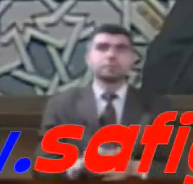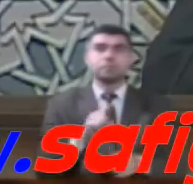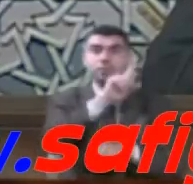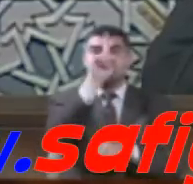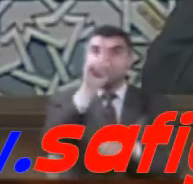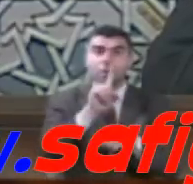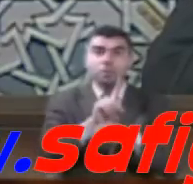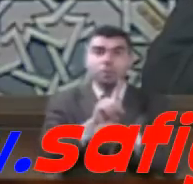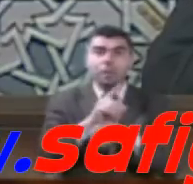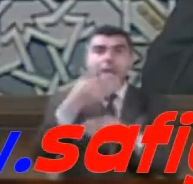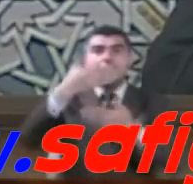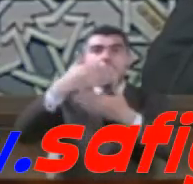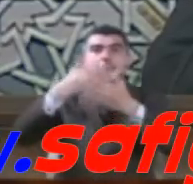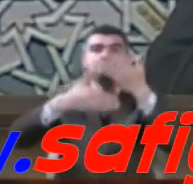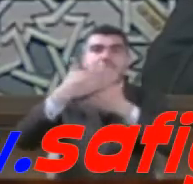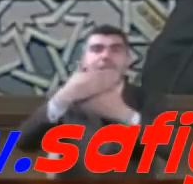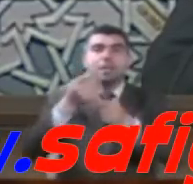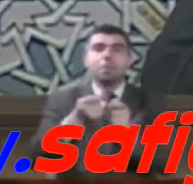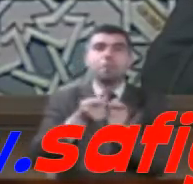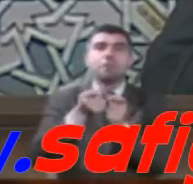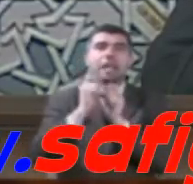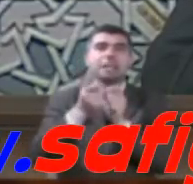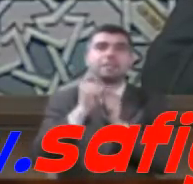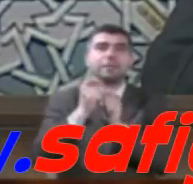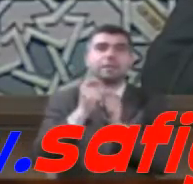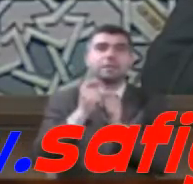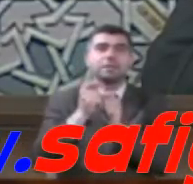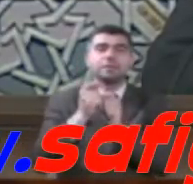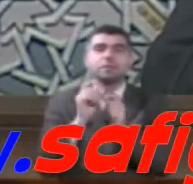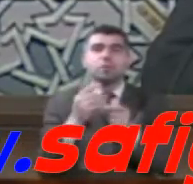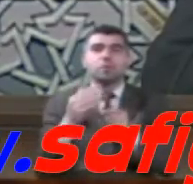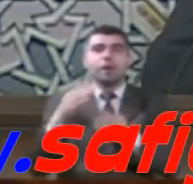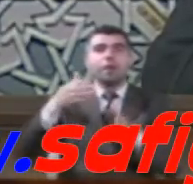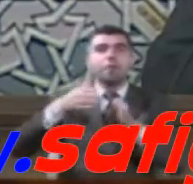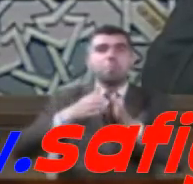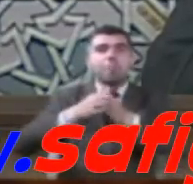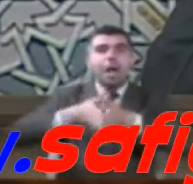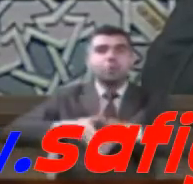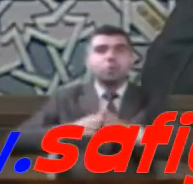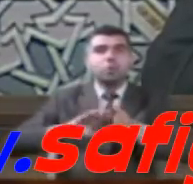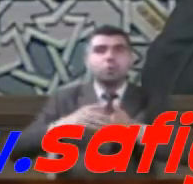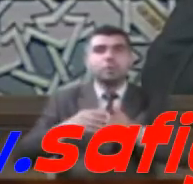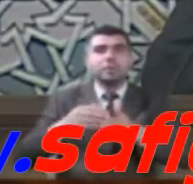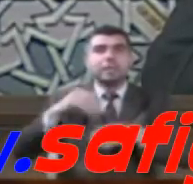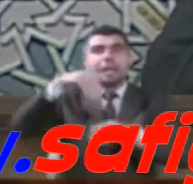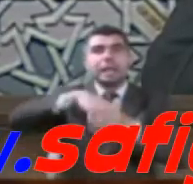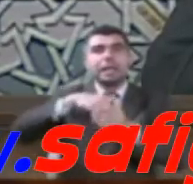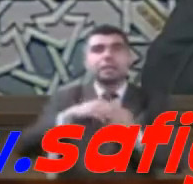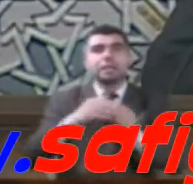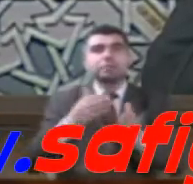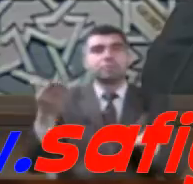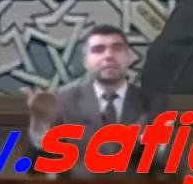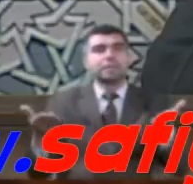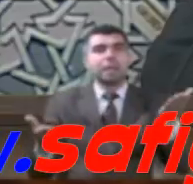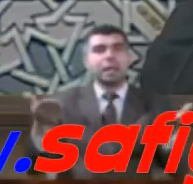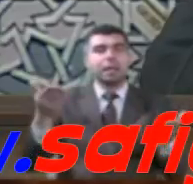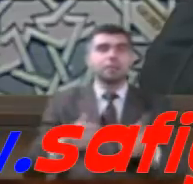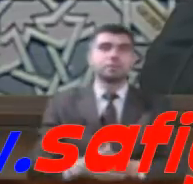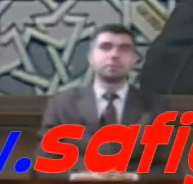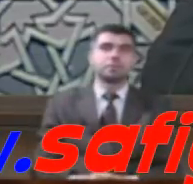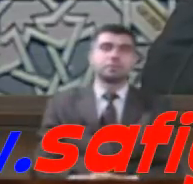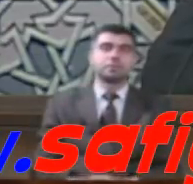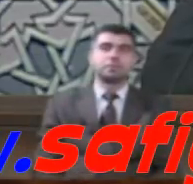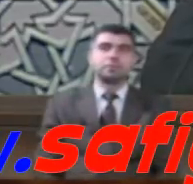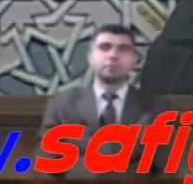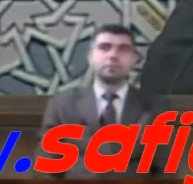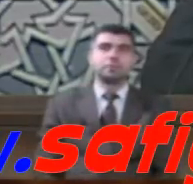بناء ميناء أسف الجديد للسيدات والسادة النواب المحترمين من الفريق الاستقلالي للوحدة والتعاونية،